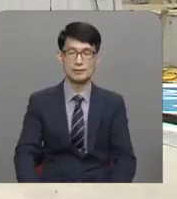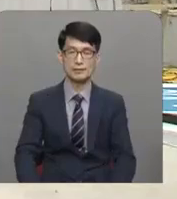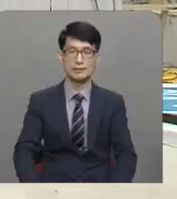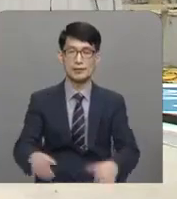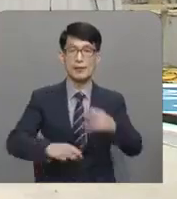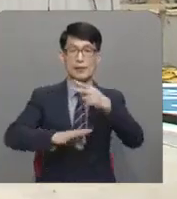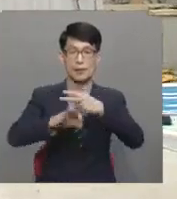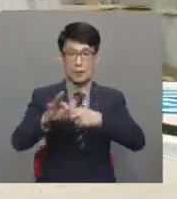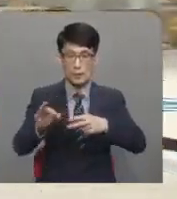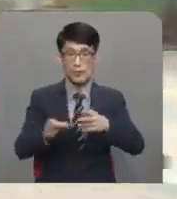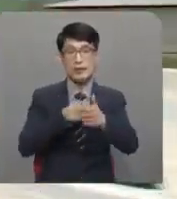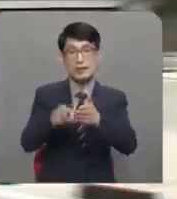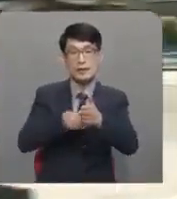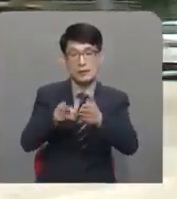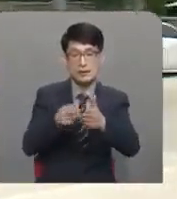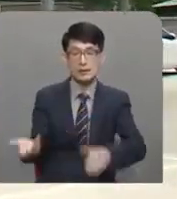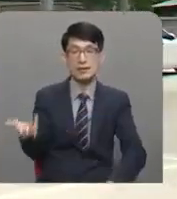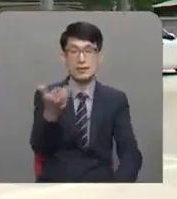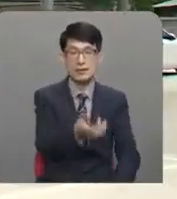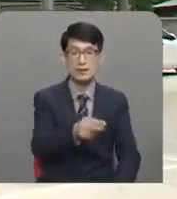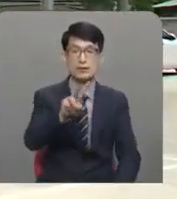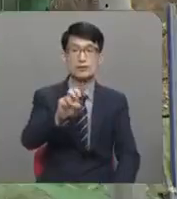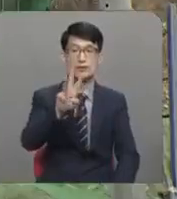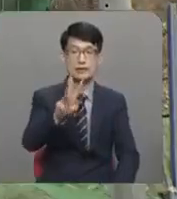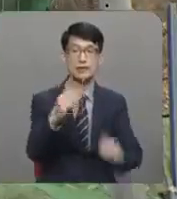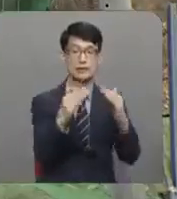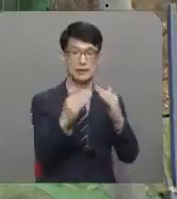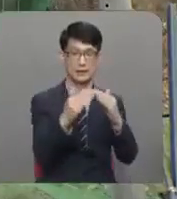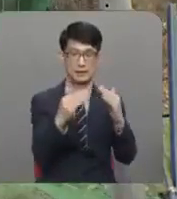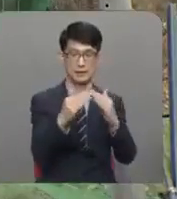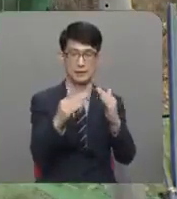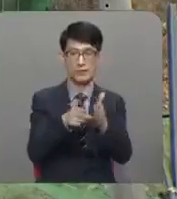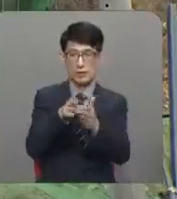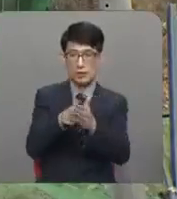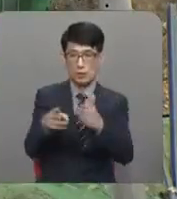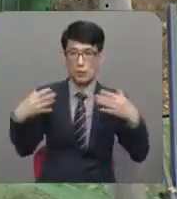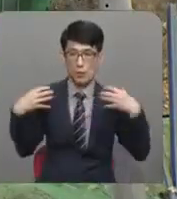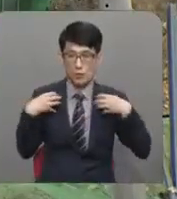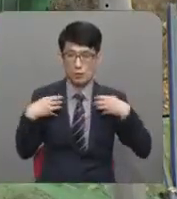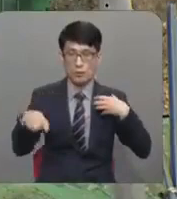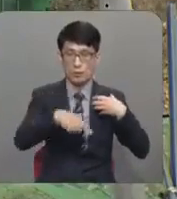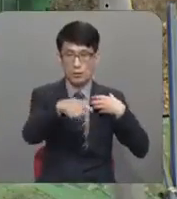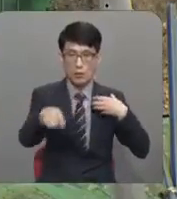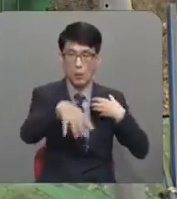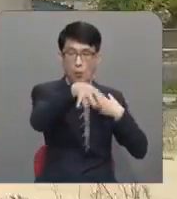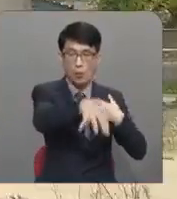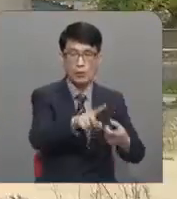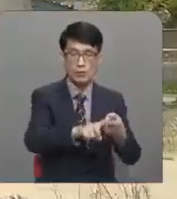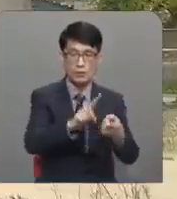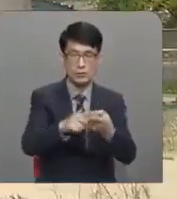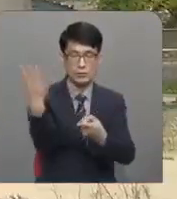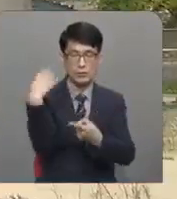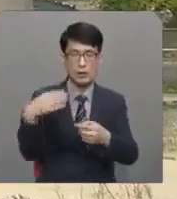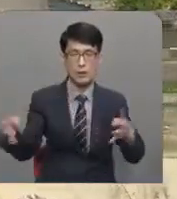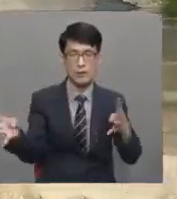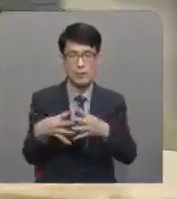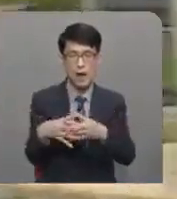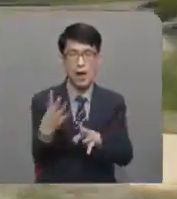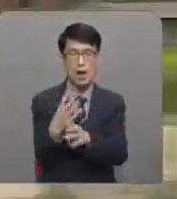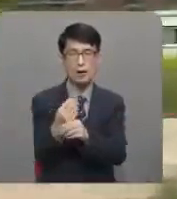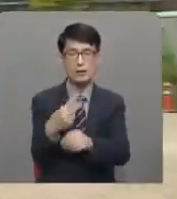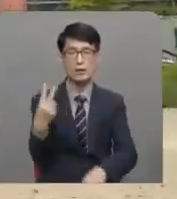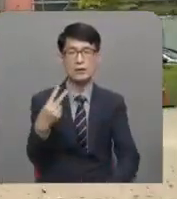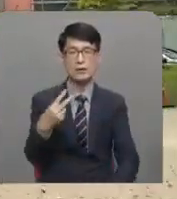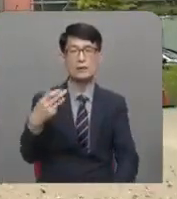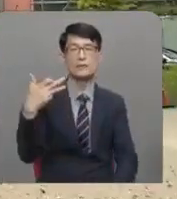동해선 철도 이주민 23 가구가 국가 철도 공단과 이주단지 조성 협약을 맺은 것은 지난 2018년